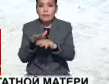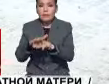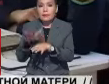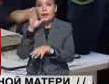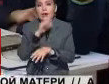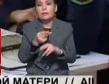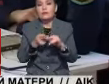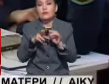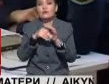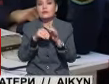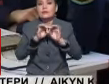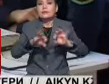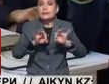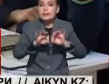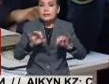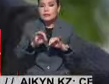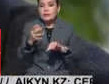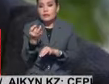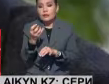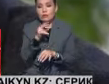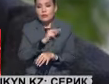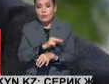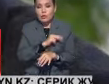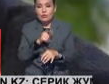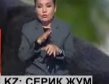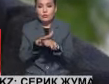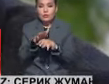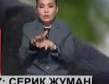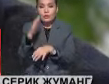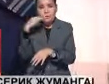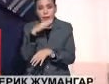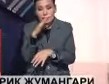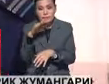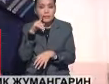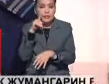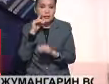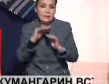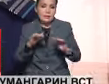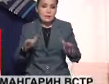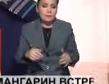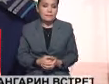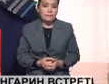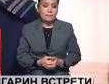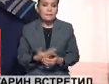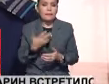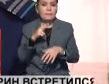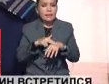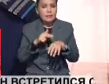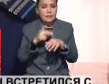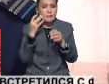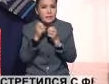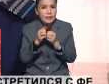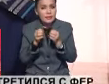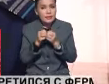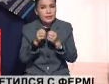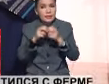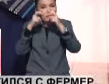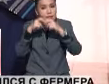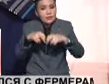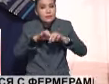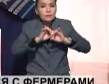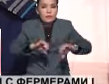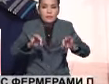в том числе разъяснительно-профилактическая работа. Ее проводят и с родителями подростков. Сотрудники ювенальной полиции на постоянной основе проводятся разъяснительные